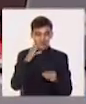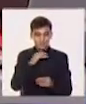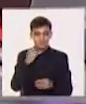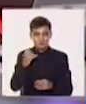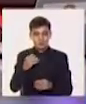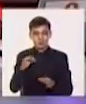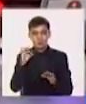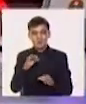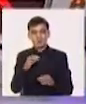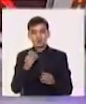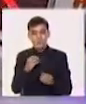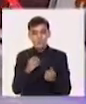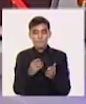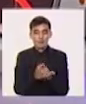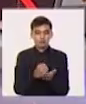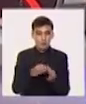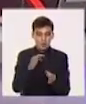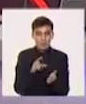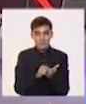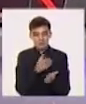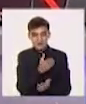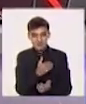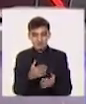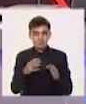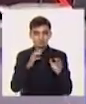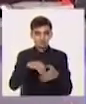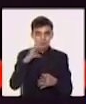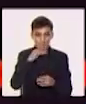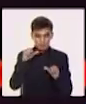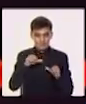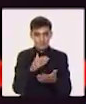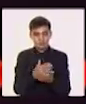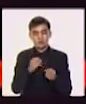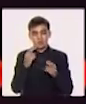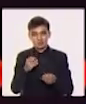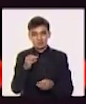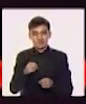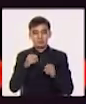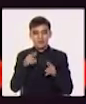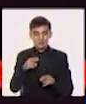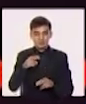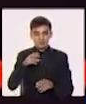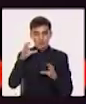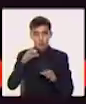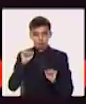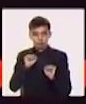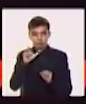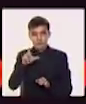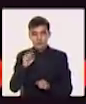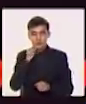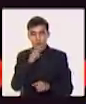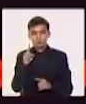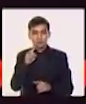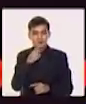ұйымының жәрдемақыға әлеуметтік төлемге де қол сұғуына құқы бар ма? Бұл сауалдарды заңгерге қойдық. Экономистер не дейді?